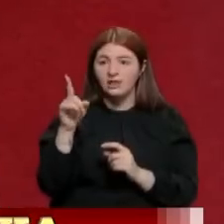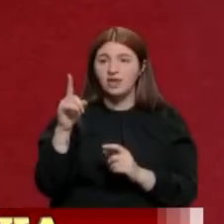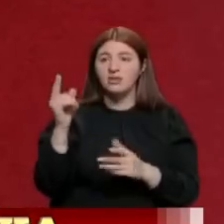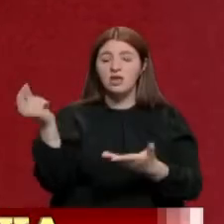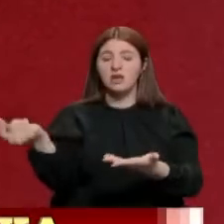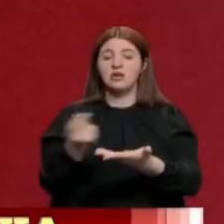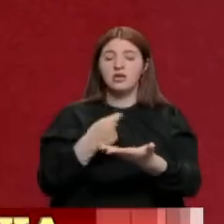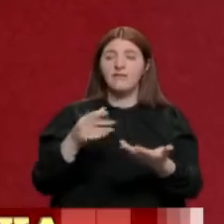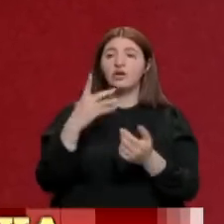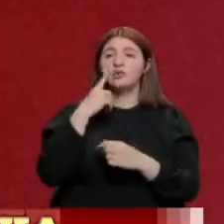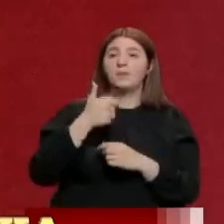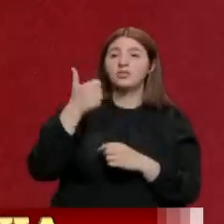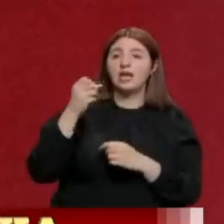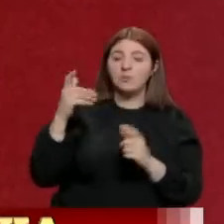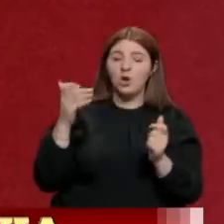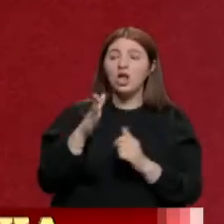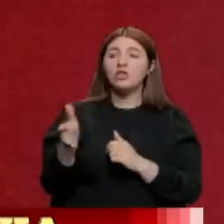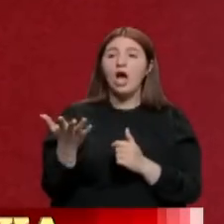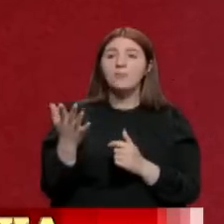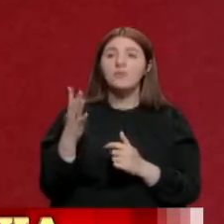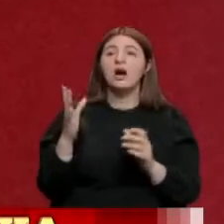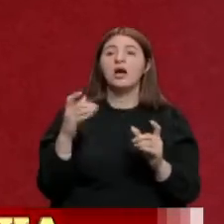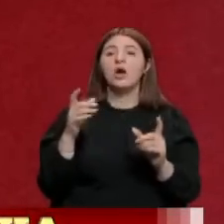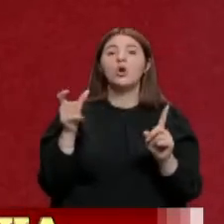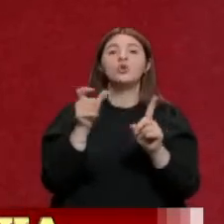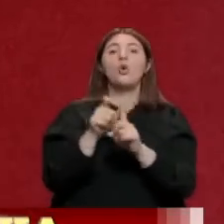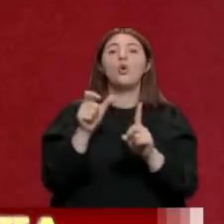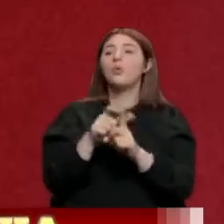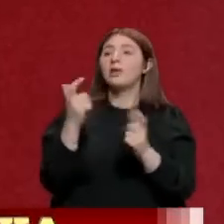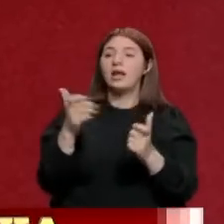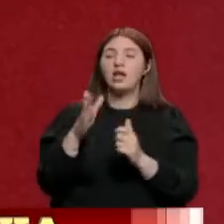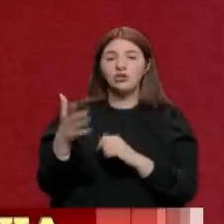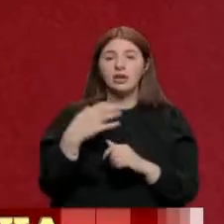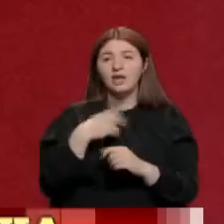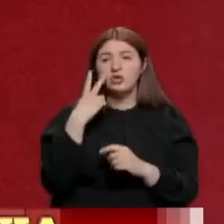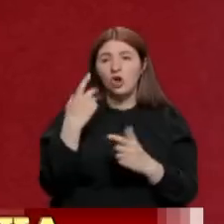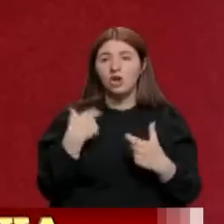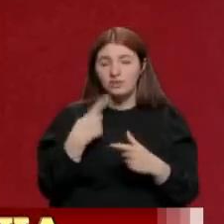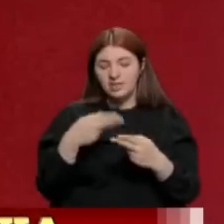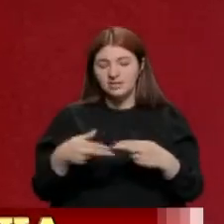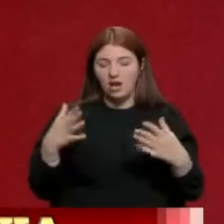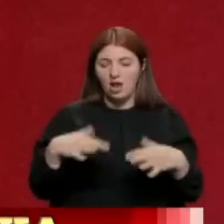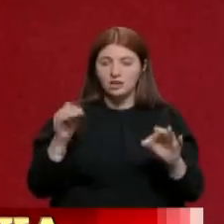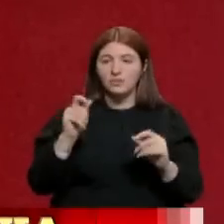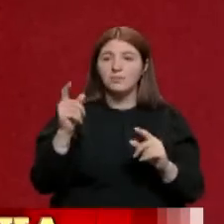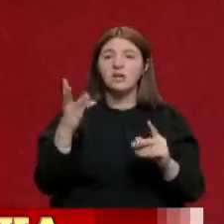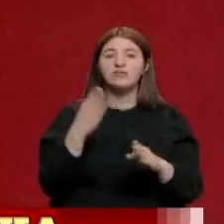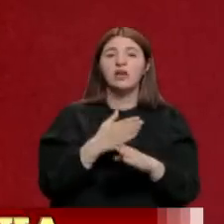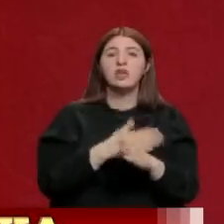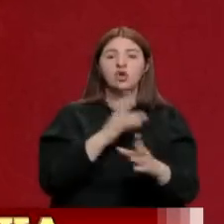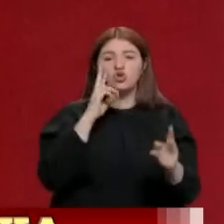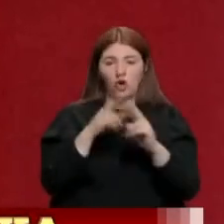ferman yazarak veya Cumhurbaşkanı Erdoğan bölgeye gidiyor ama korunaklı alanlara gidiyor. Yani kendisine göre özel bir senaryo hazırlanıyor. Birkaç